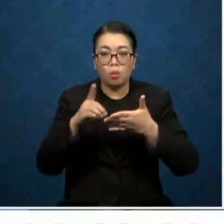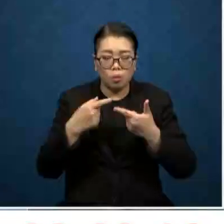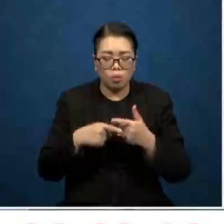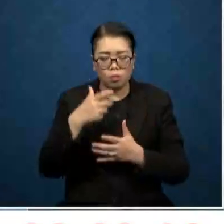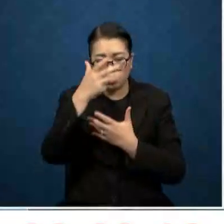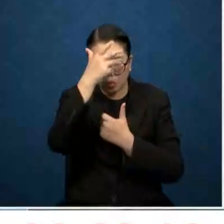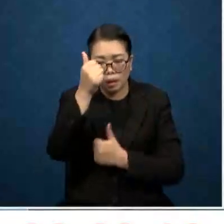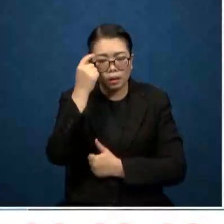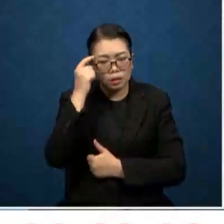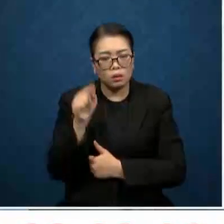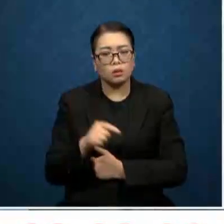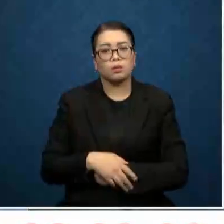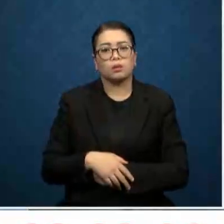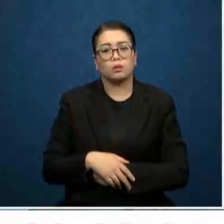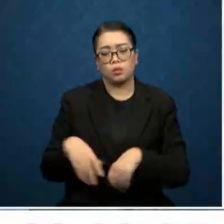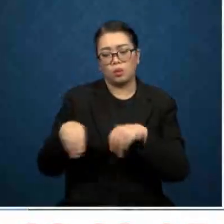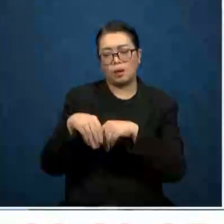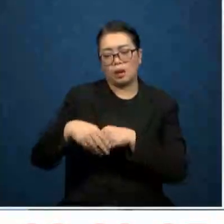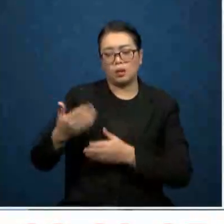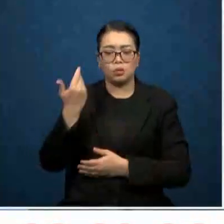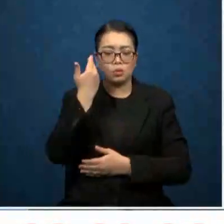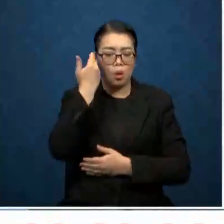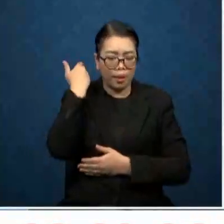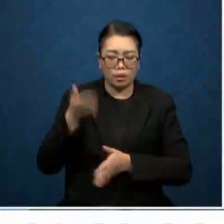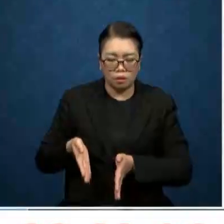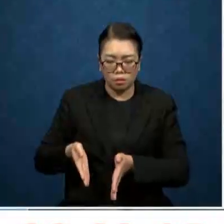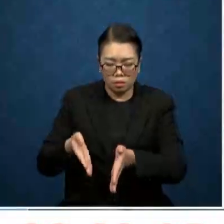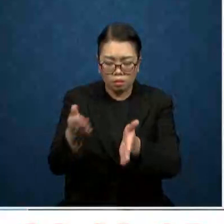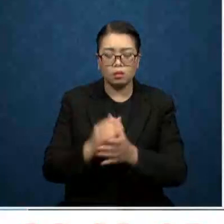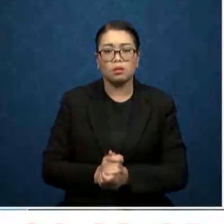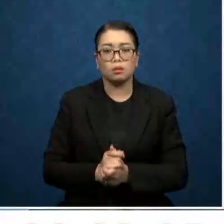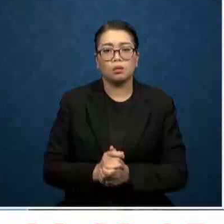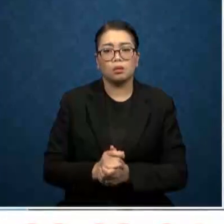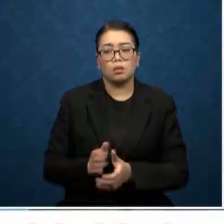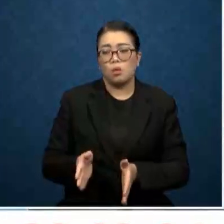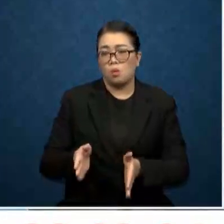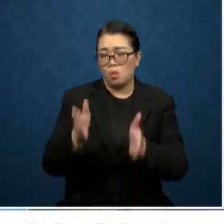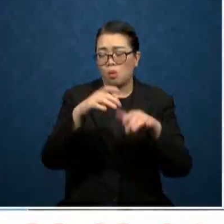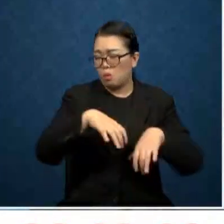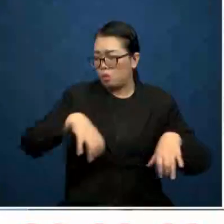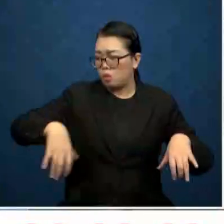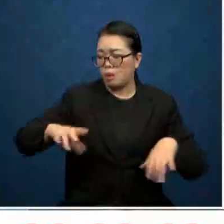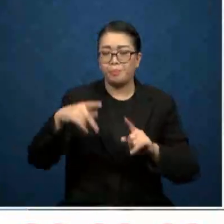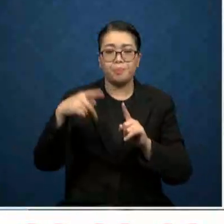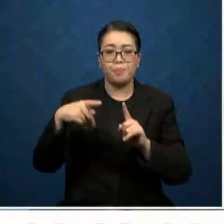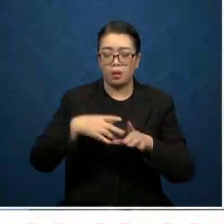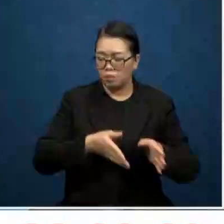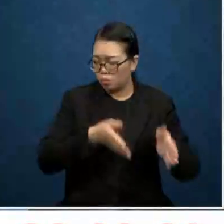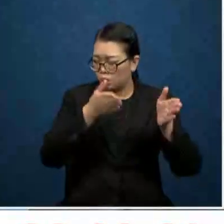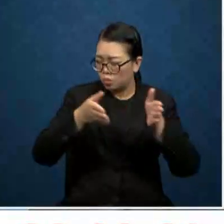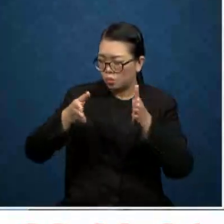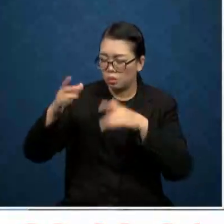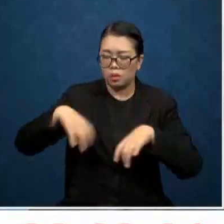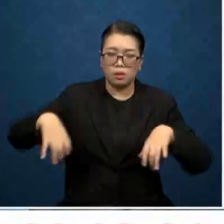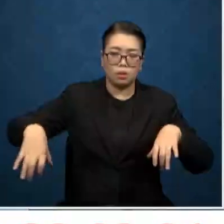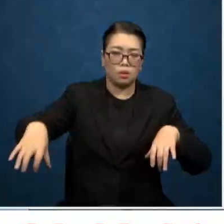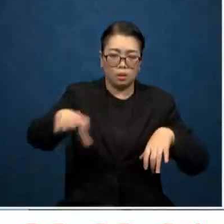สนใจครับว่าเอ๊ะมันอยู่ริมซอยมันอยู่ริมถนนแบบนี้เนี่ยมีอยู่ประมาณเกือบ 1000ยูนิตหรือ 1000กว่ายูนิต